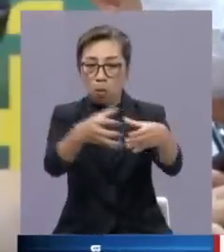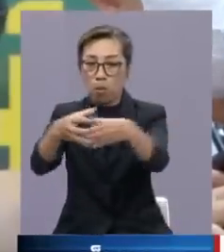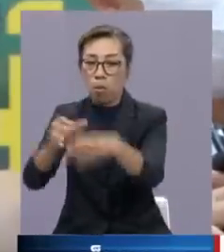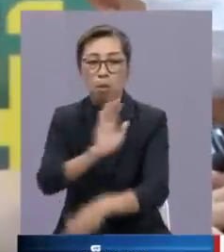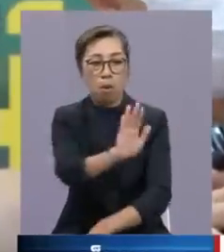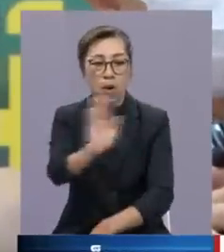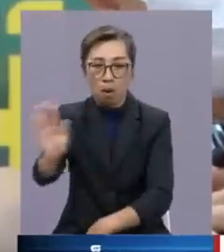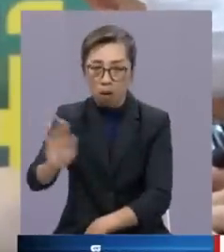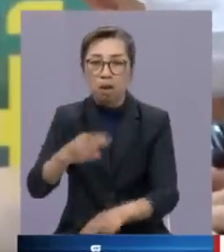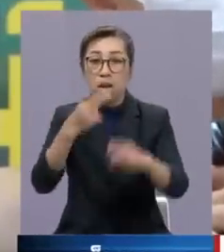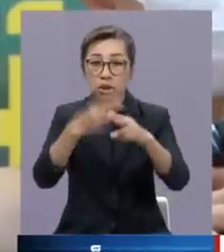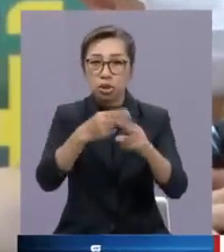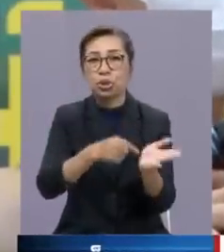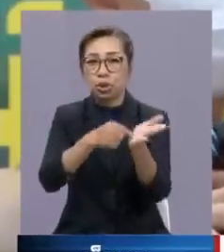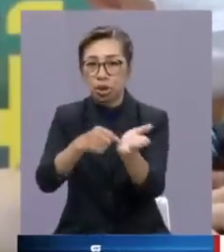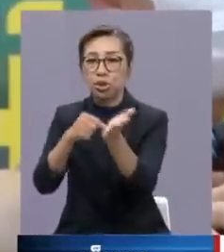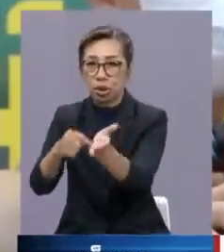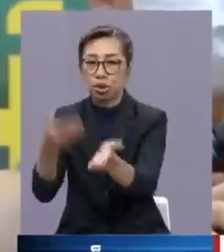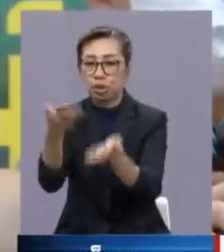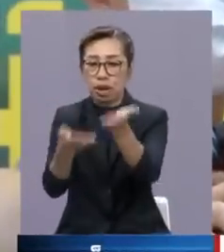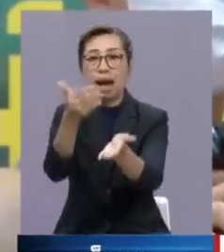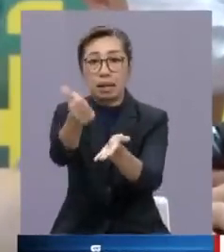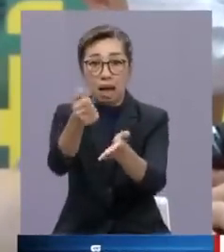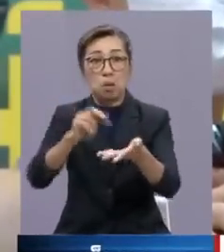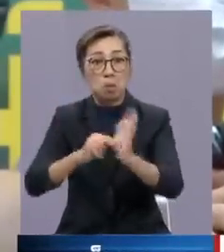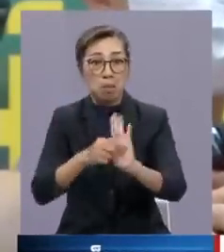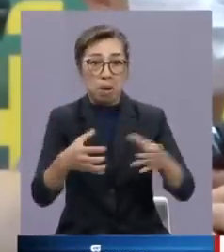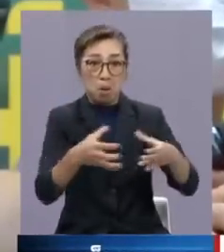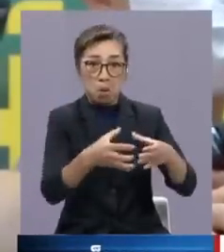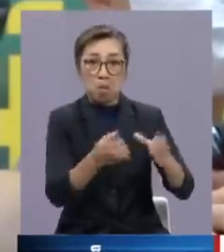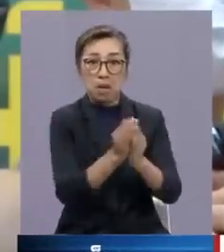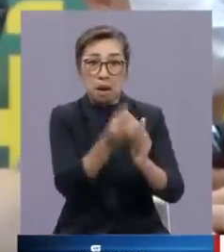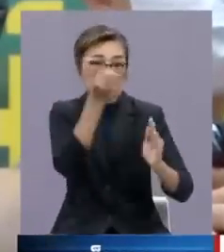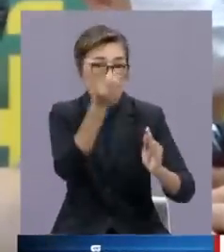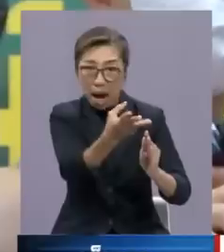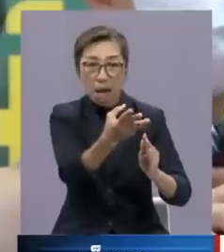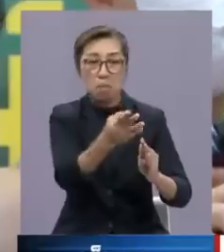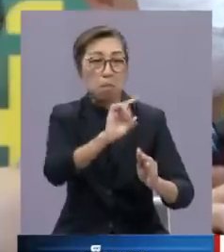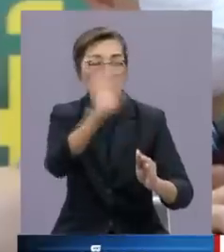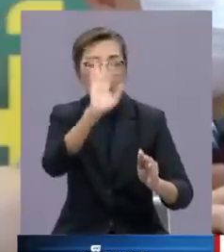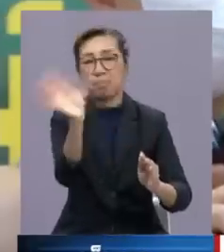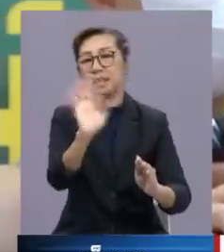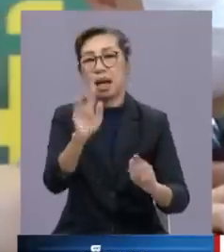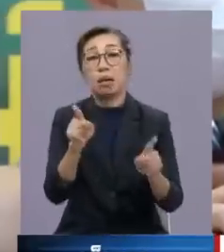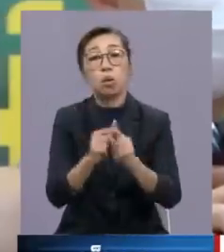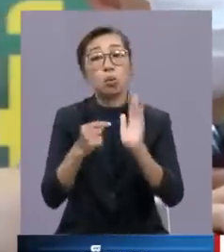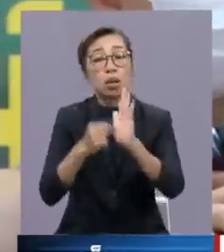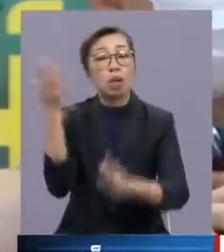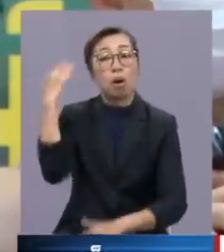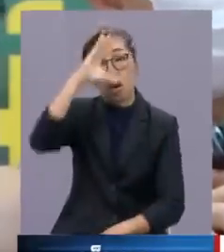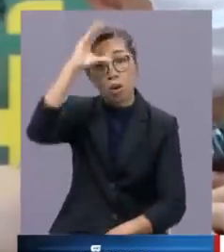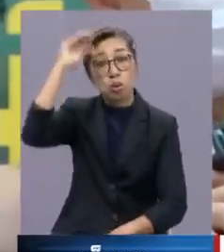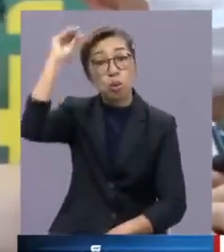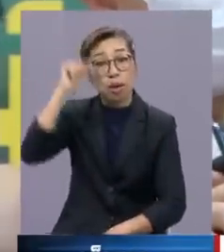โอกาสเสนอชื่อได้หมดและไม่จำเป็นที่จะต้องเป็นพรรคเสียงข้างมากเท่านั้นยกตัวอย่างยุคสมัยคุณชวนหลีกภัย